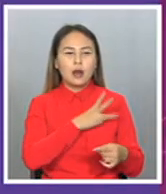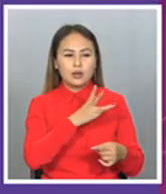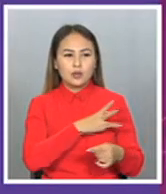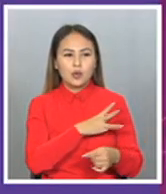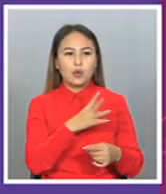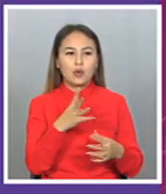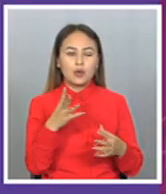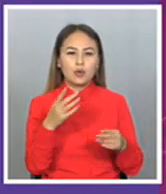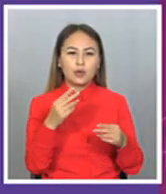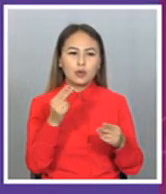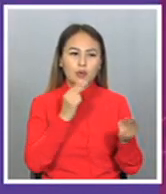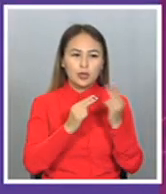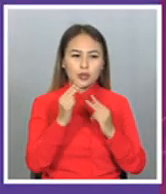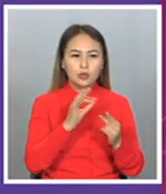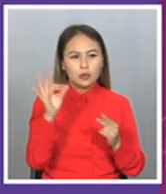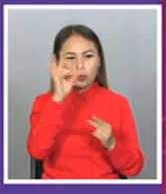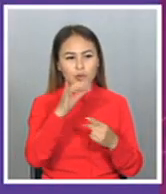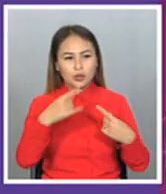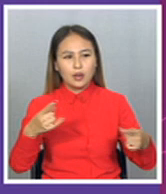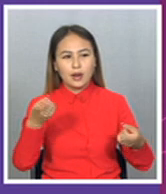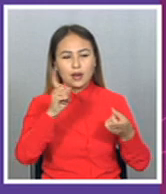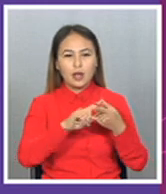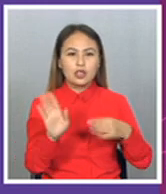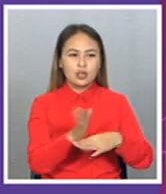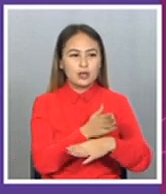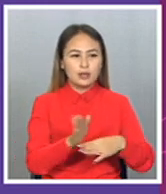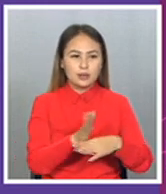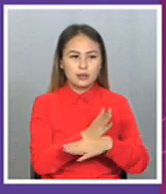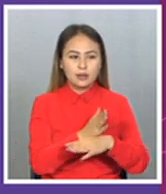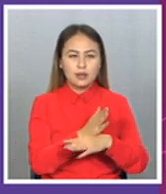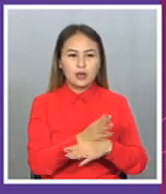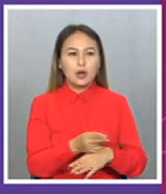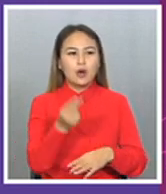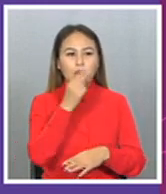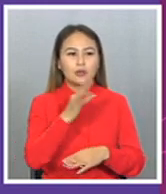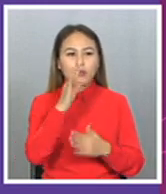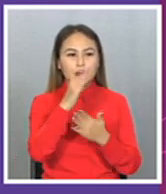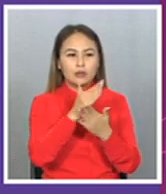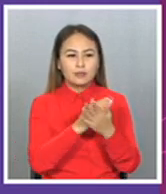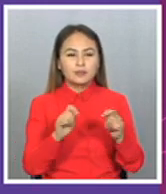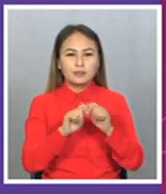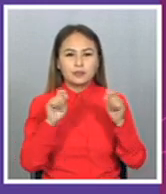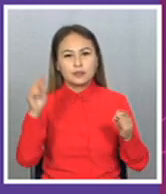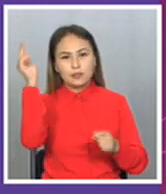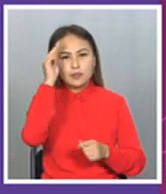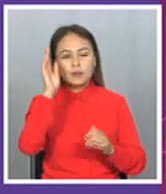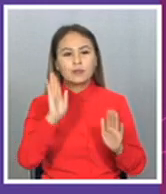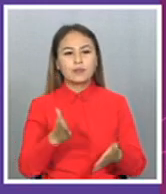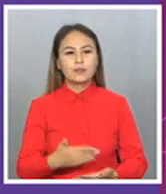Түрлі ағзаларды қоректену түріне қарай ажыратасыңдар. Қоректік тізбек